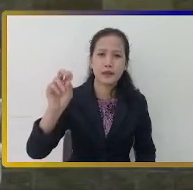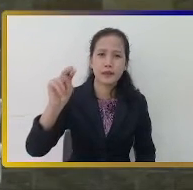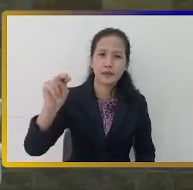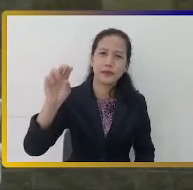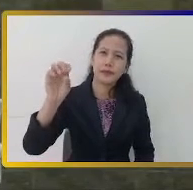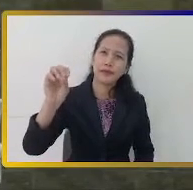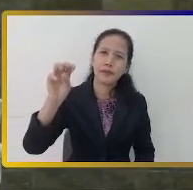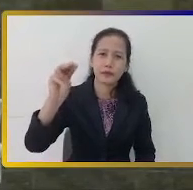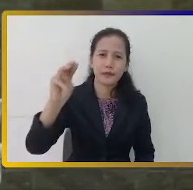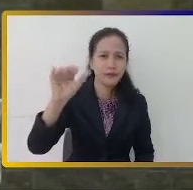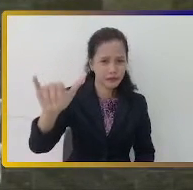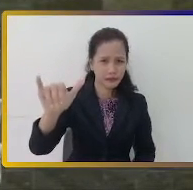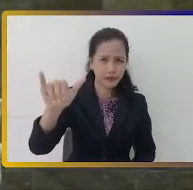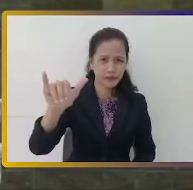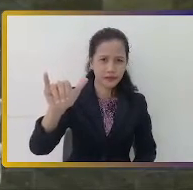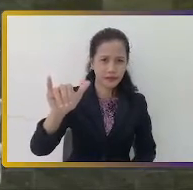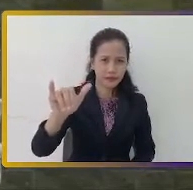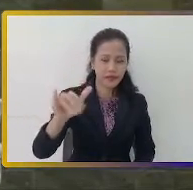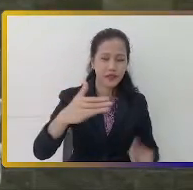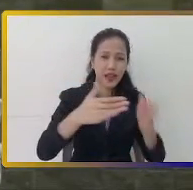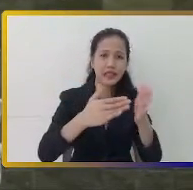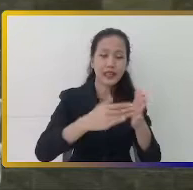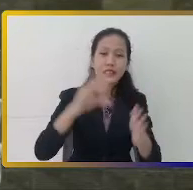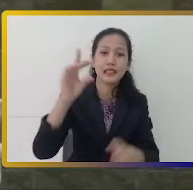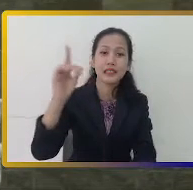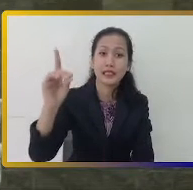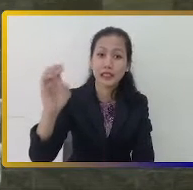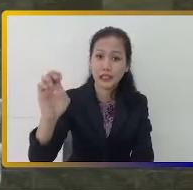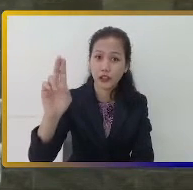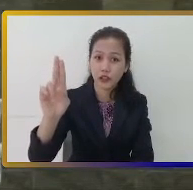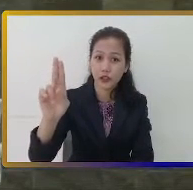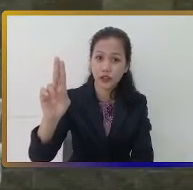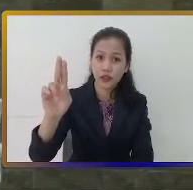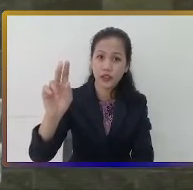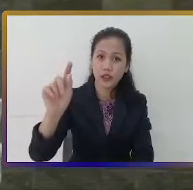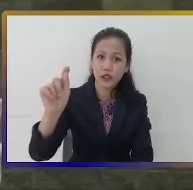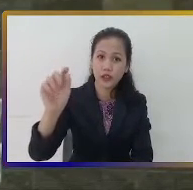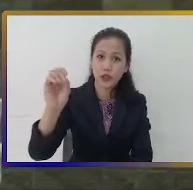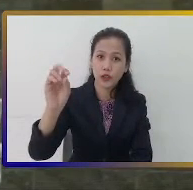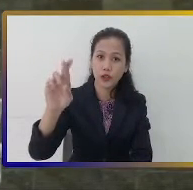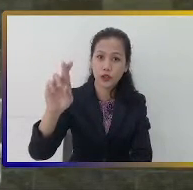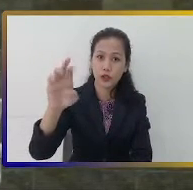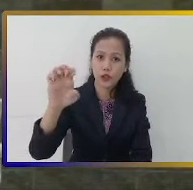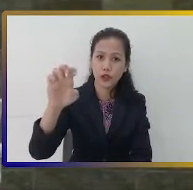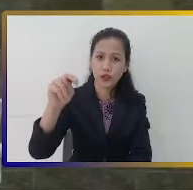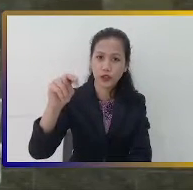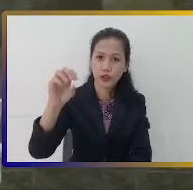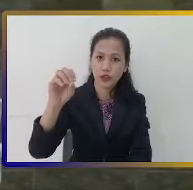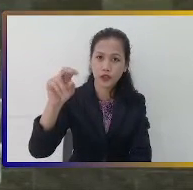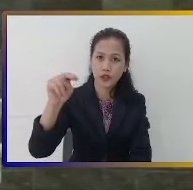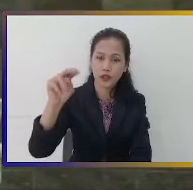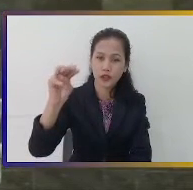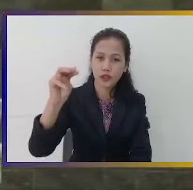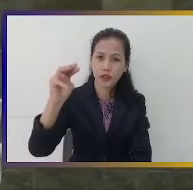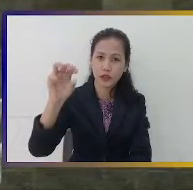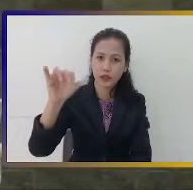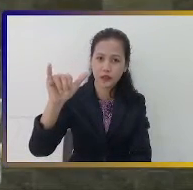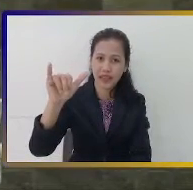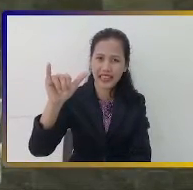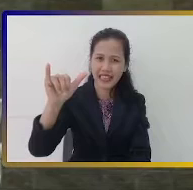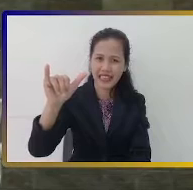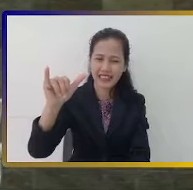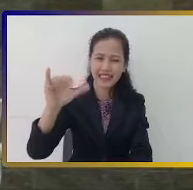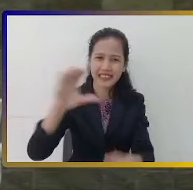command tungkol po sa pagpapaalam ng salita ng Diyos sa mga magulang. In Deuteronomy chapter number 6,